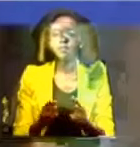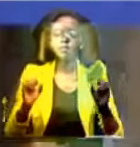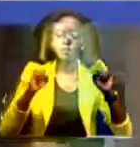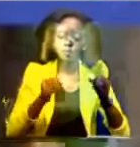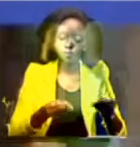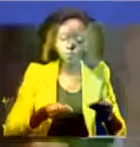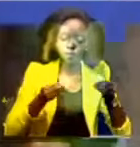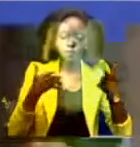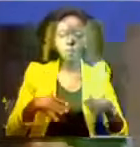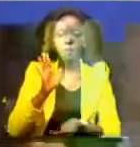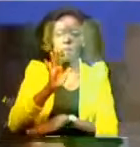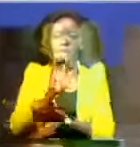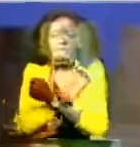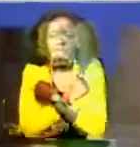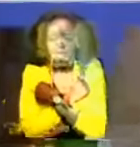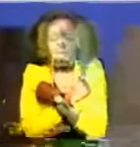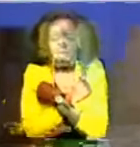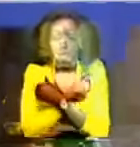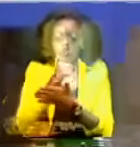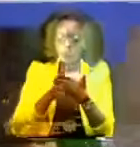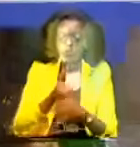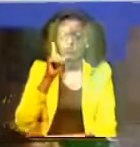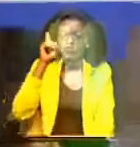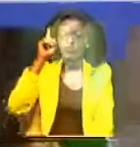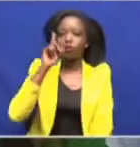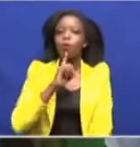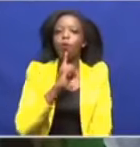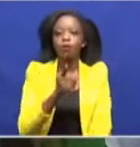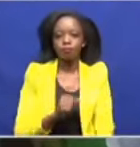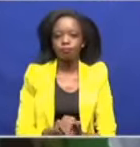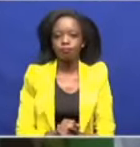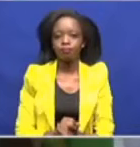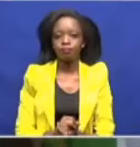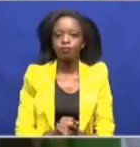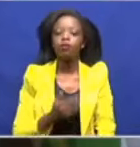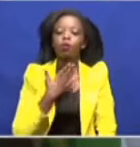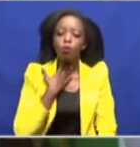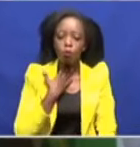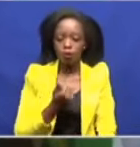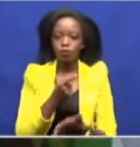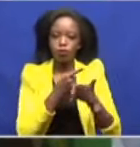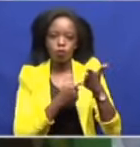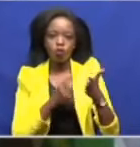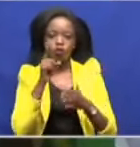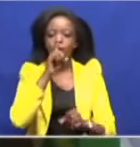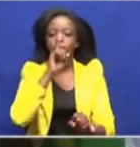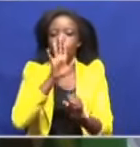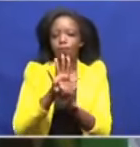wawezeshe watu wako wapende hayo unayoamuru na kutamani hayo